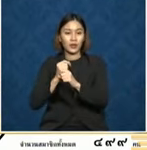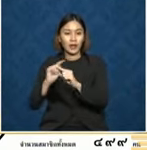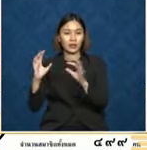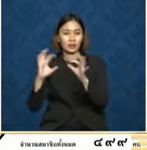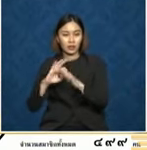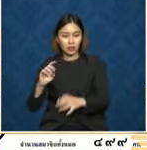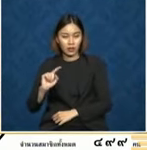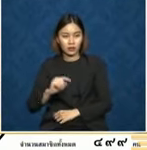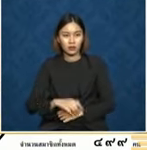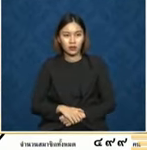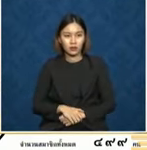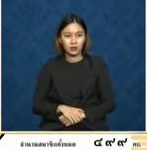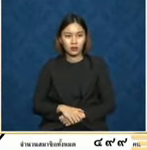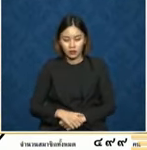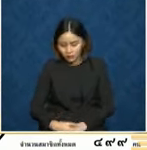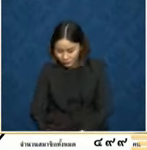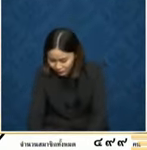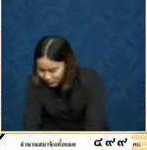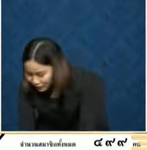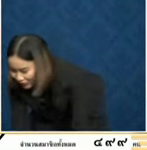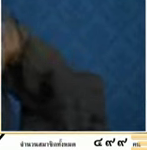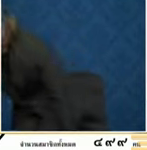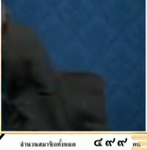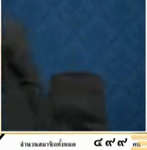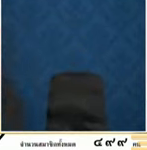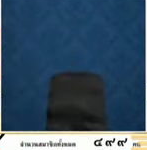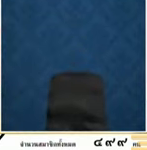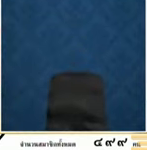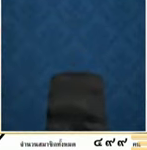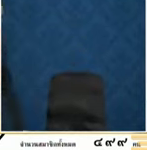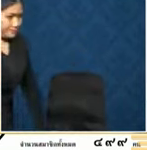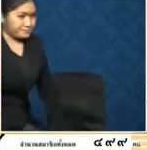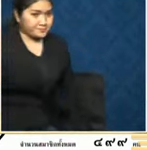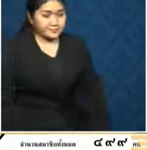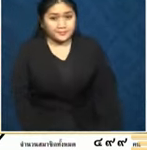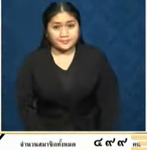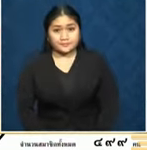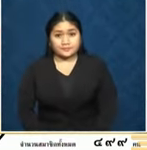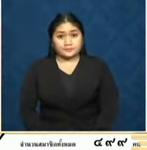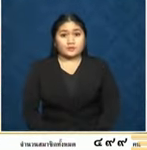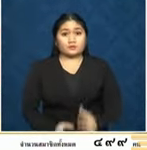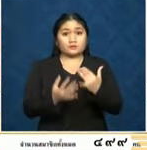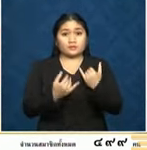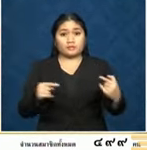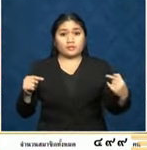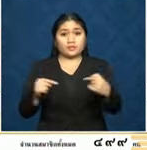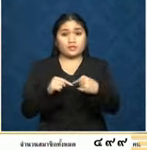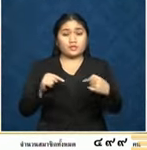เรื่องการเกษียณอายุราชการต่างๆที่จะต้องมีการแก้ไขกฎหมายอีกมาก